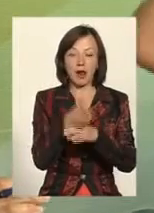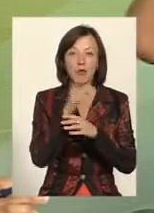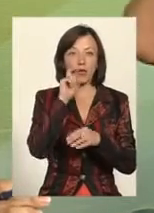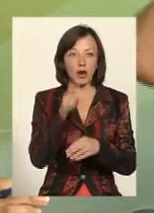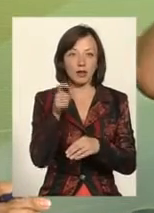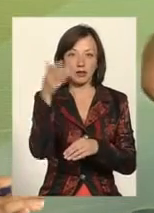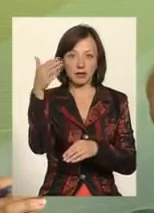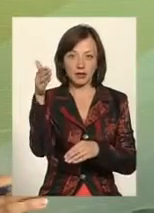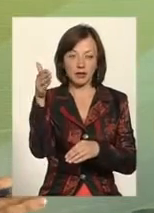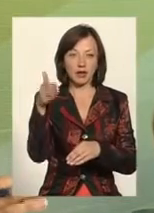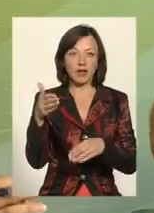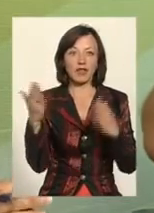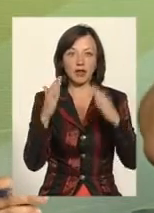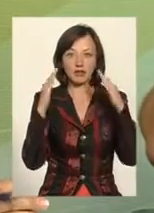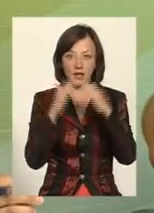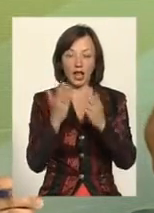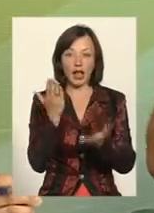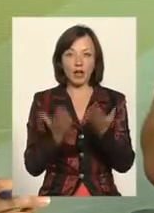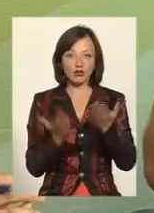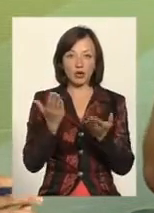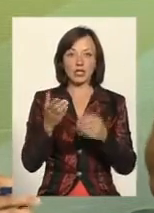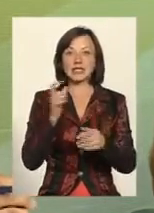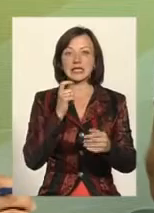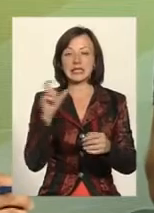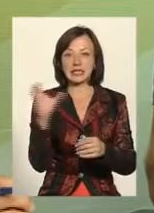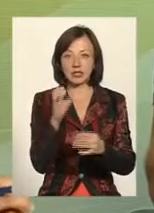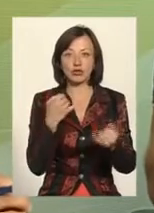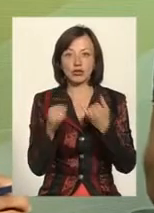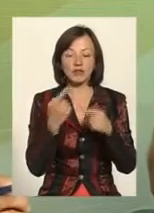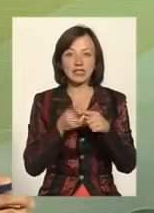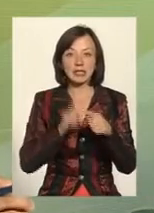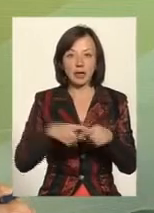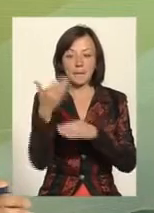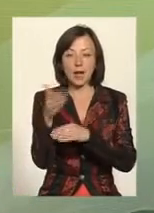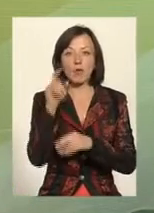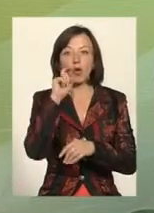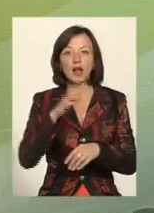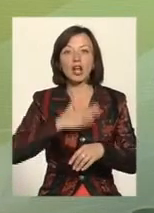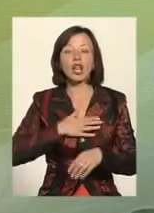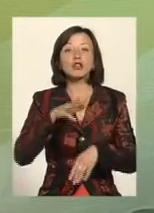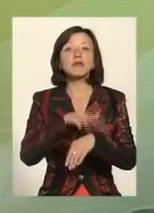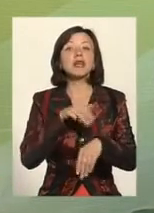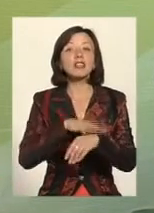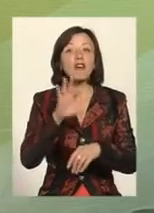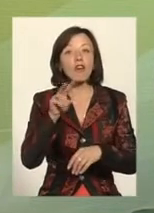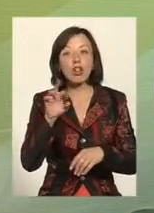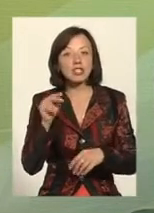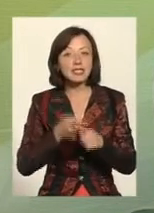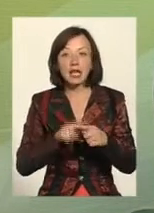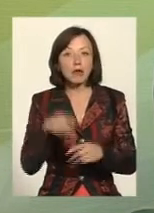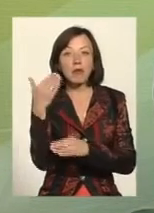який висить, десь на якійсь щоглі, якщо він синьо-жовтий, це прапор України. Так от для нашої міліції Волочиської це не